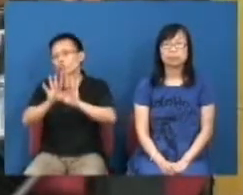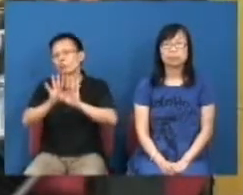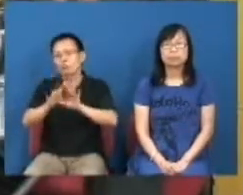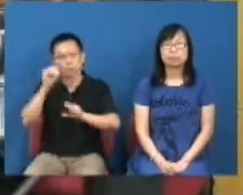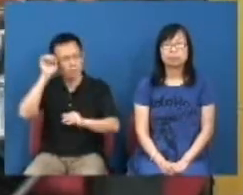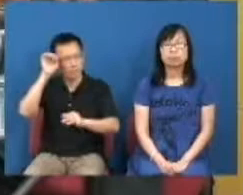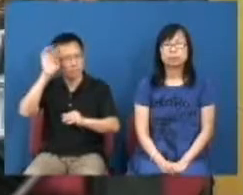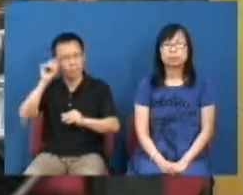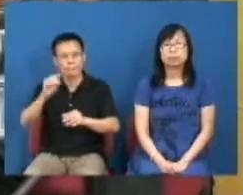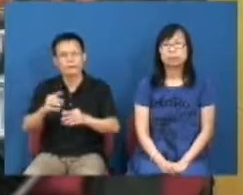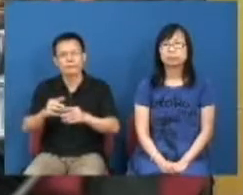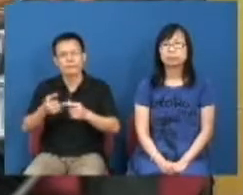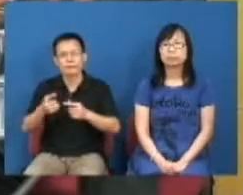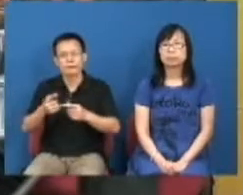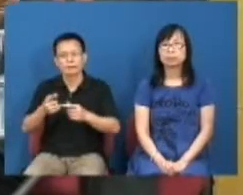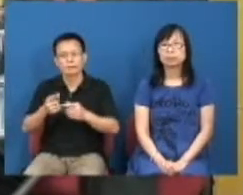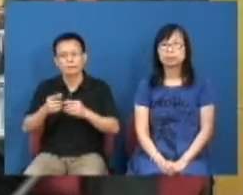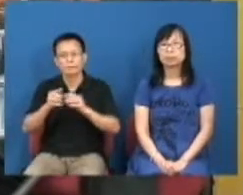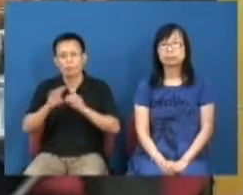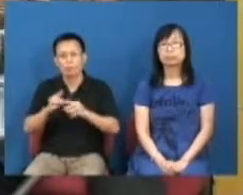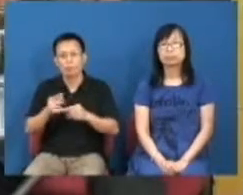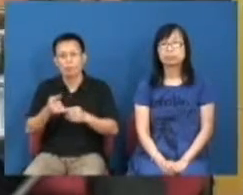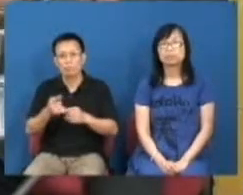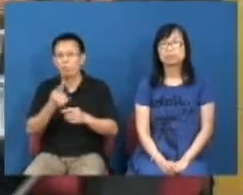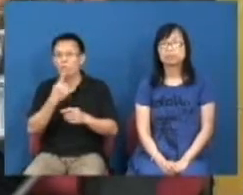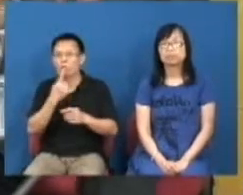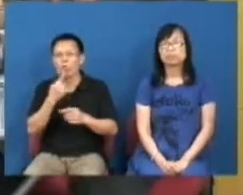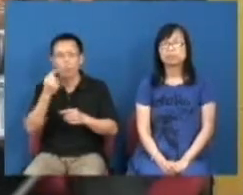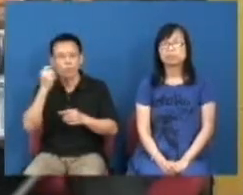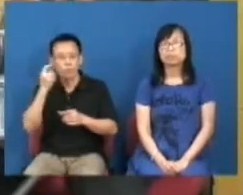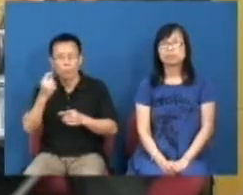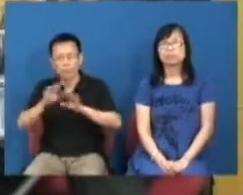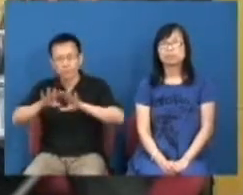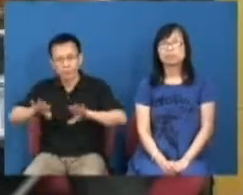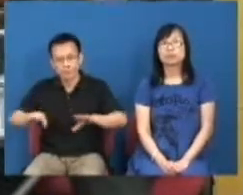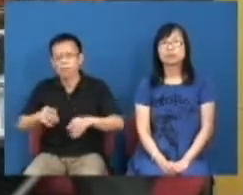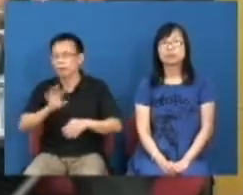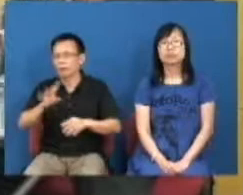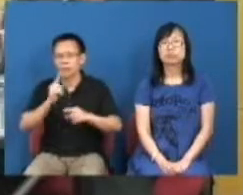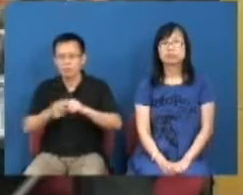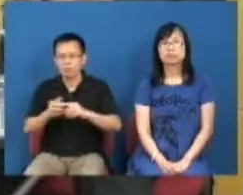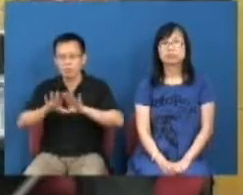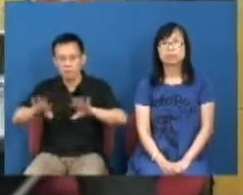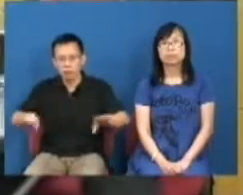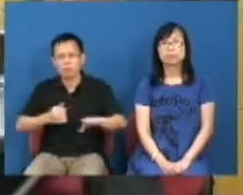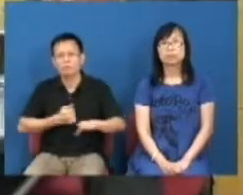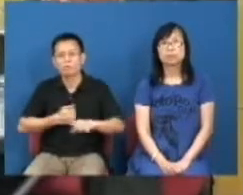解呢個方式啊？係你講呢個紅娘嘅意思，即係佢呢個紅娘唔係本身係調解員，但係佢知道